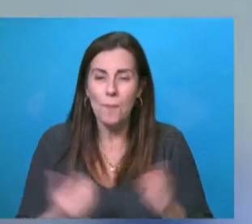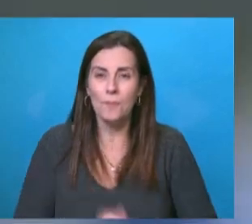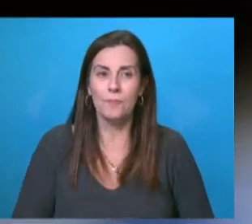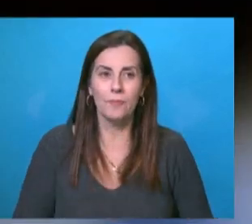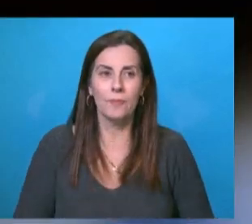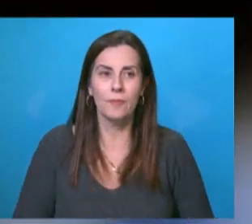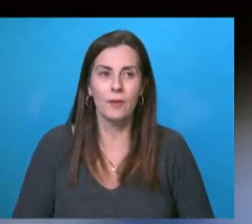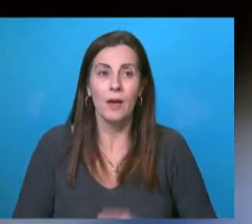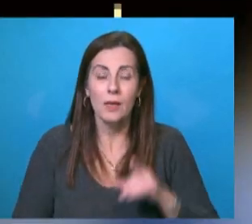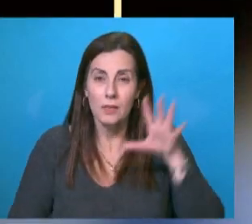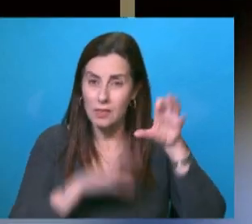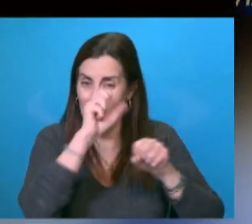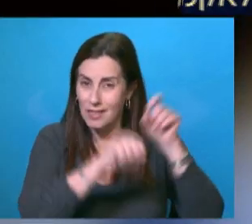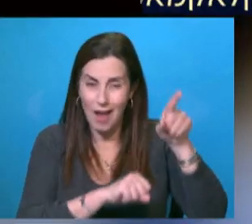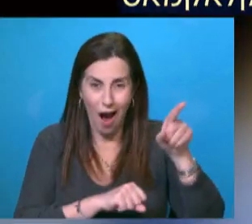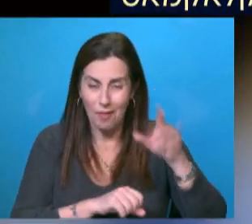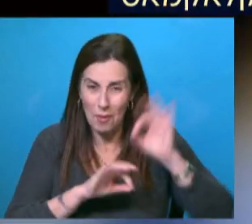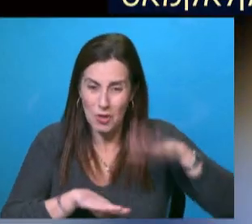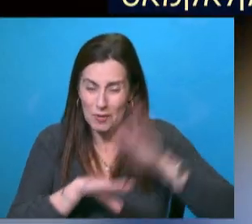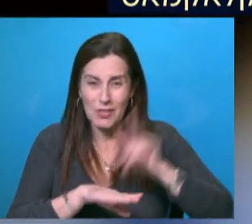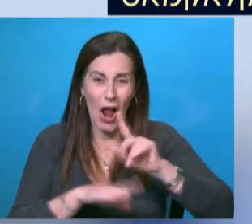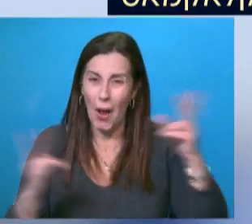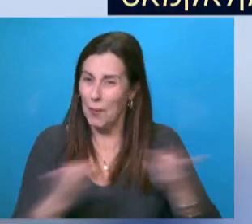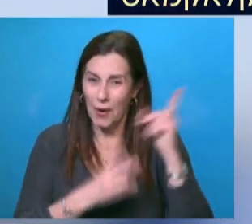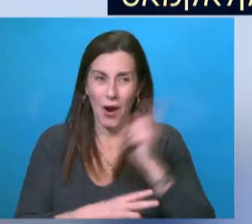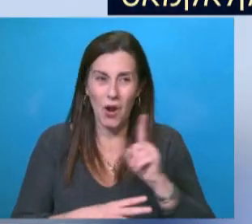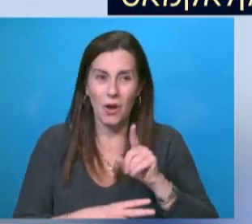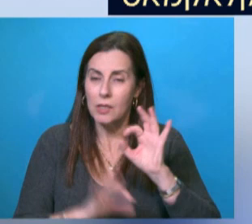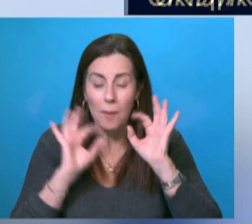mountain. This isn't a Sunday stroll. It's inherently dangerous.